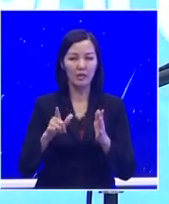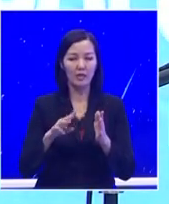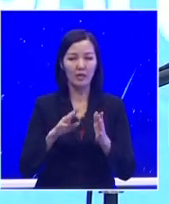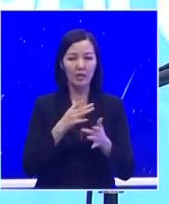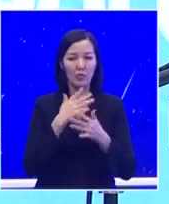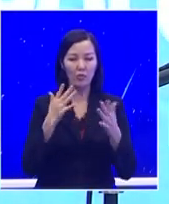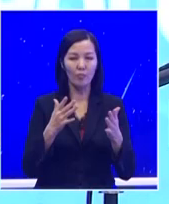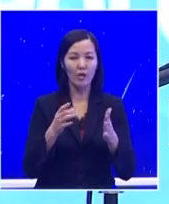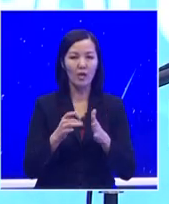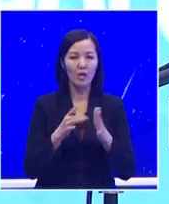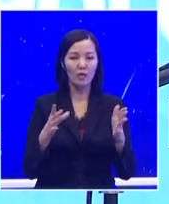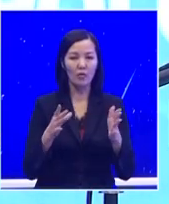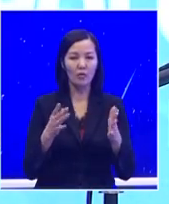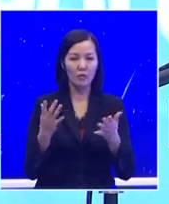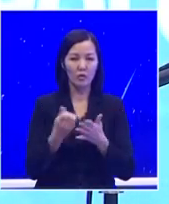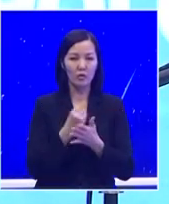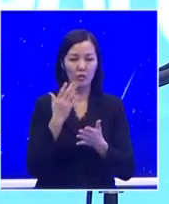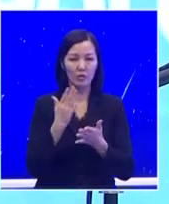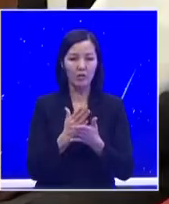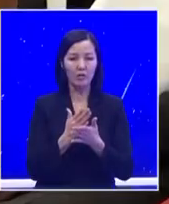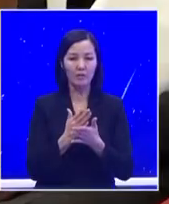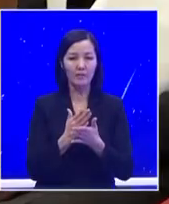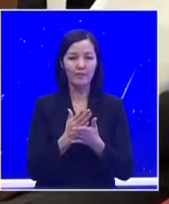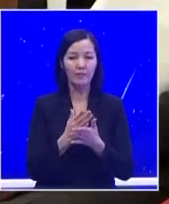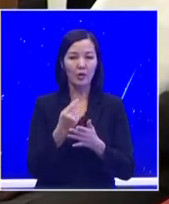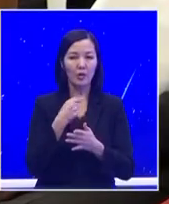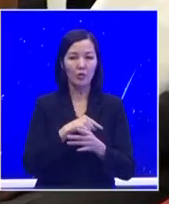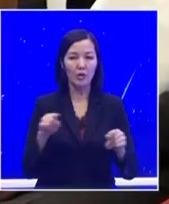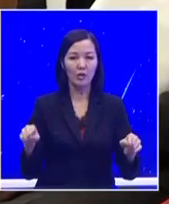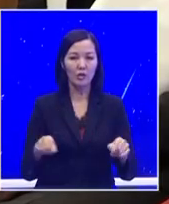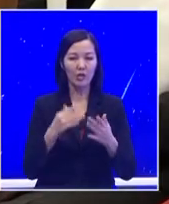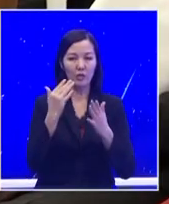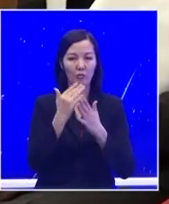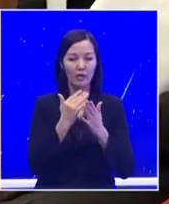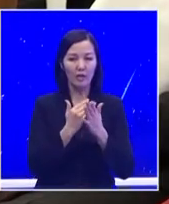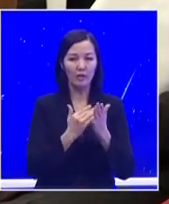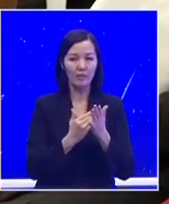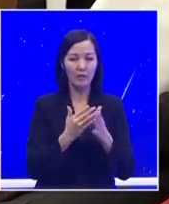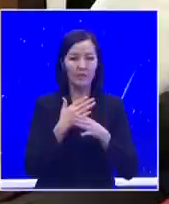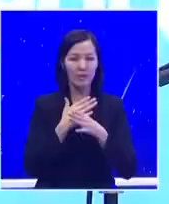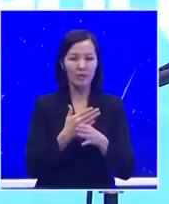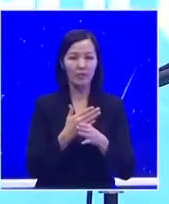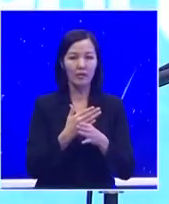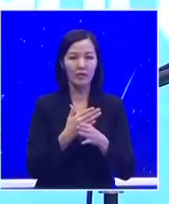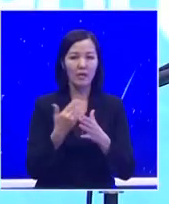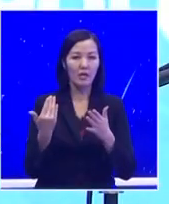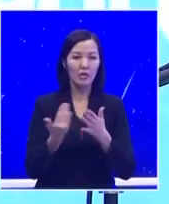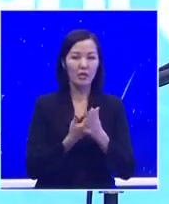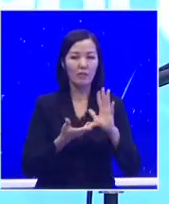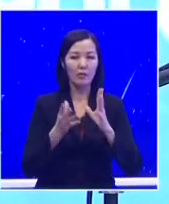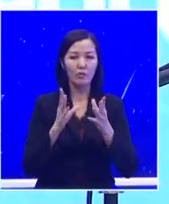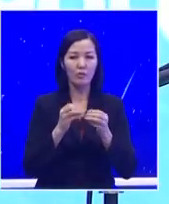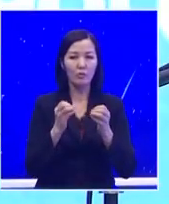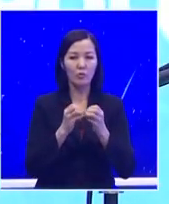асып, рекордтық көрсеткішке жетіп отырмыз. Рухани жаңғыру бағдарламасы аясында жалпы сомасы